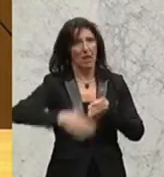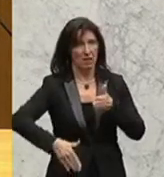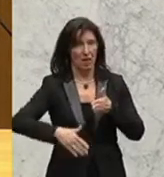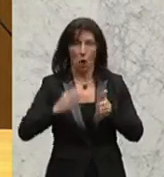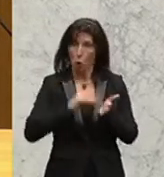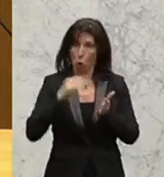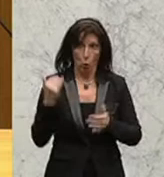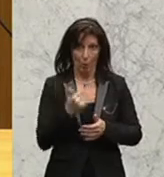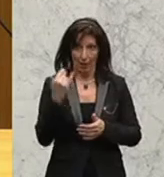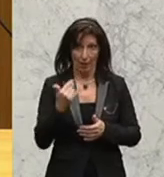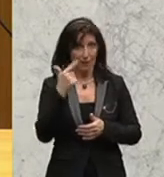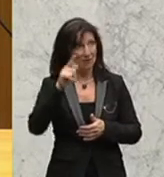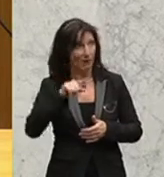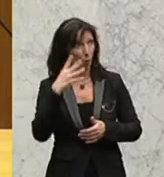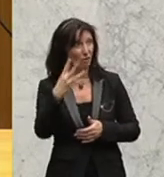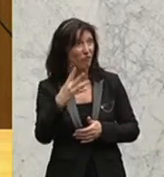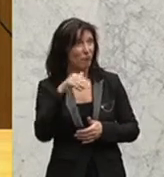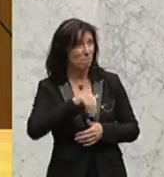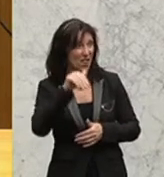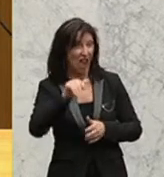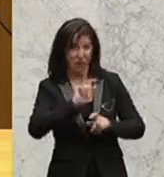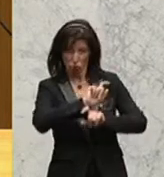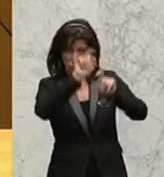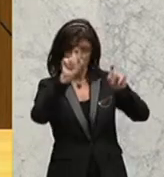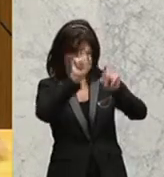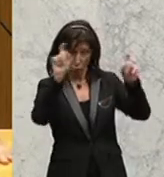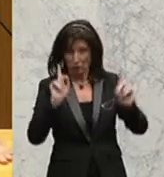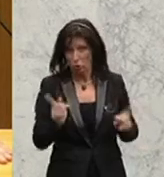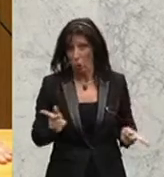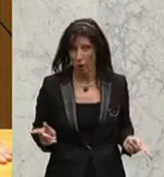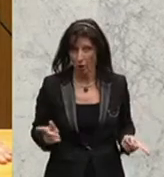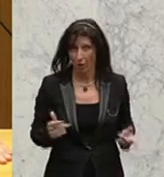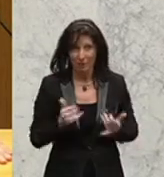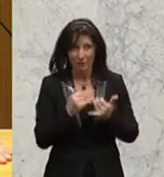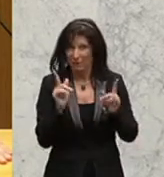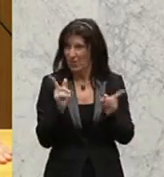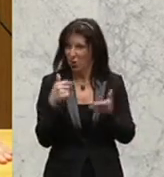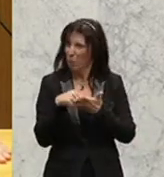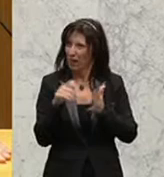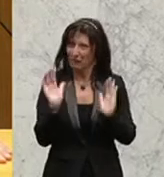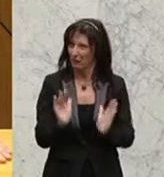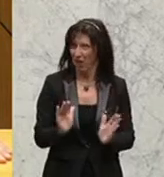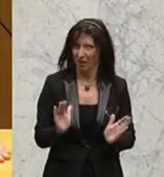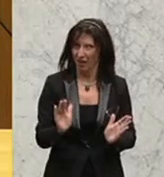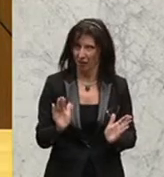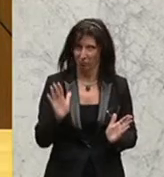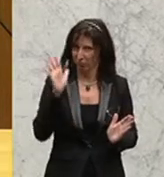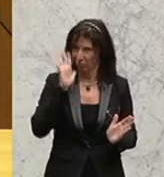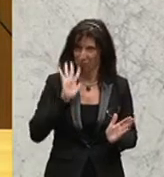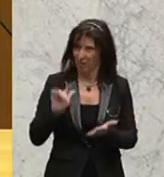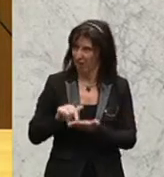knapp 2,4 Milliarden überschuldet sein wird, wie er da eine Entlastung herkriegen will, das muss er mir einmal